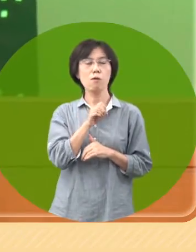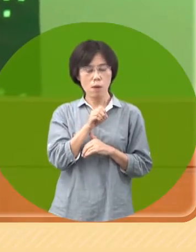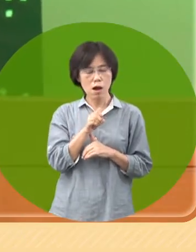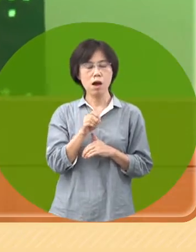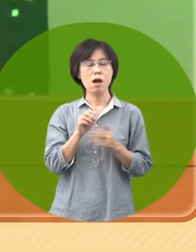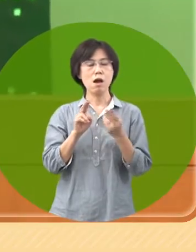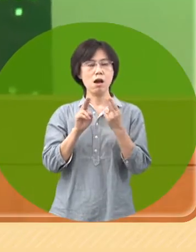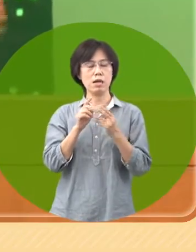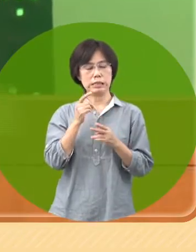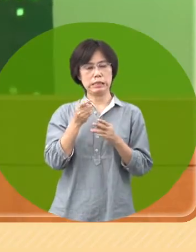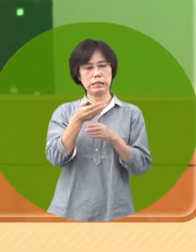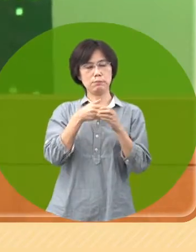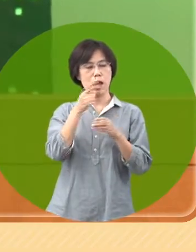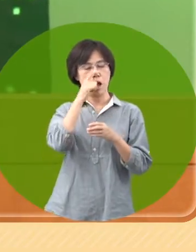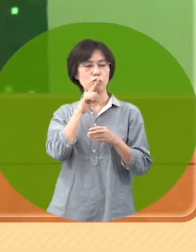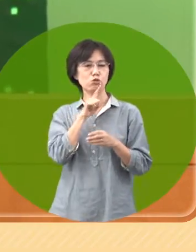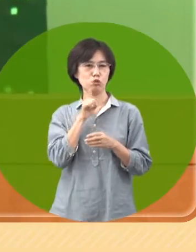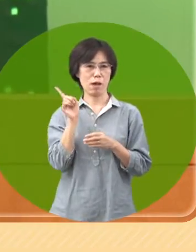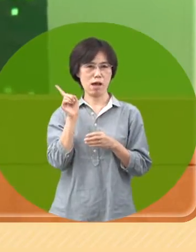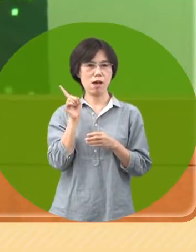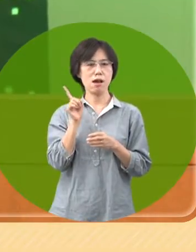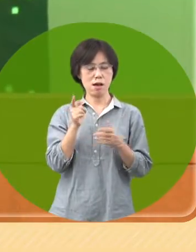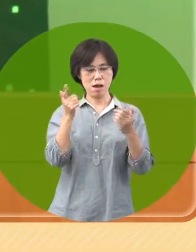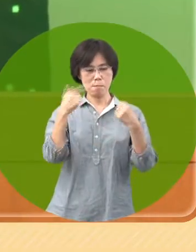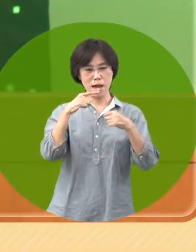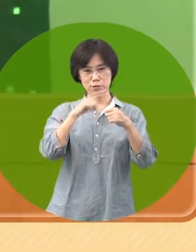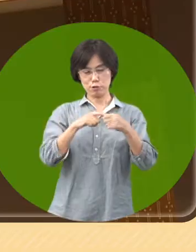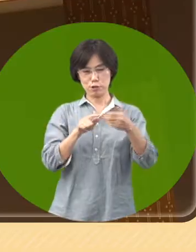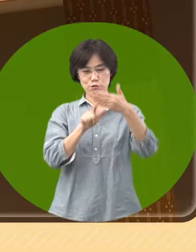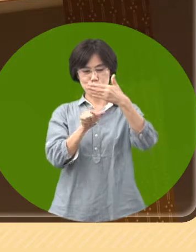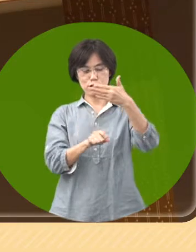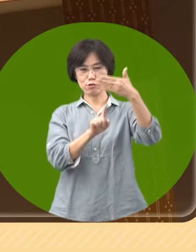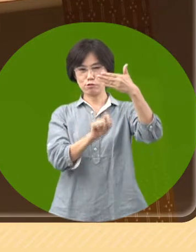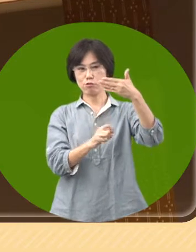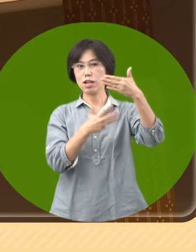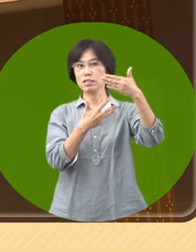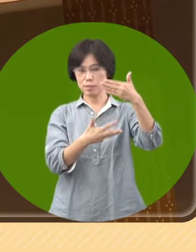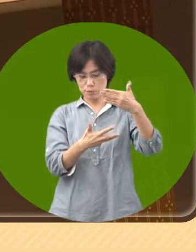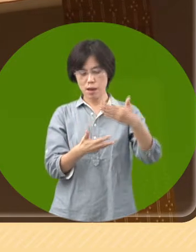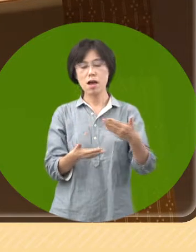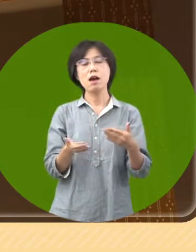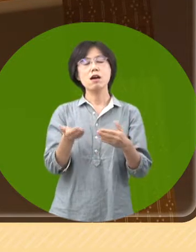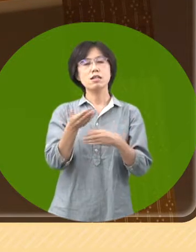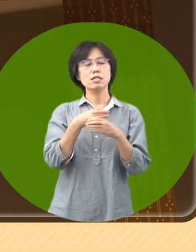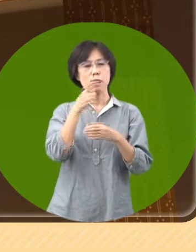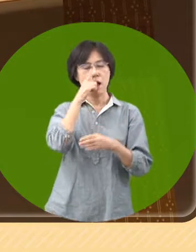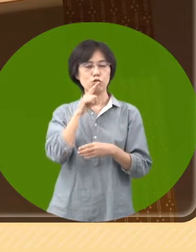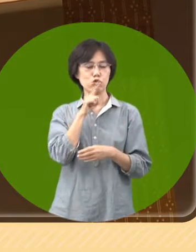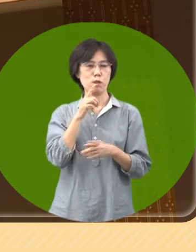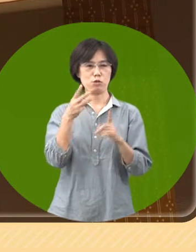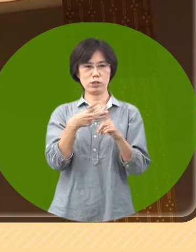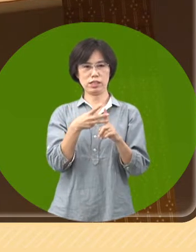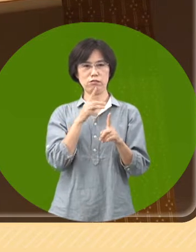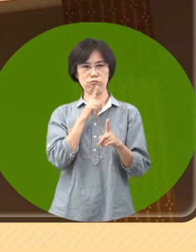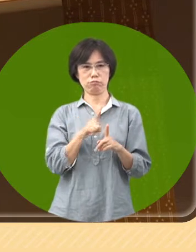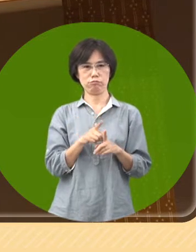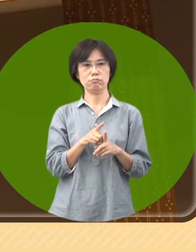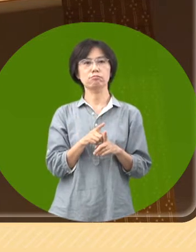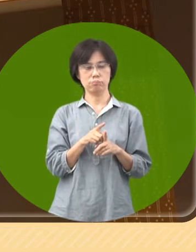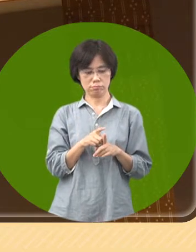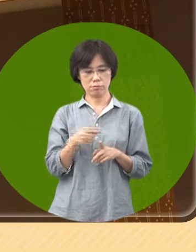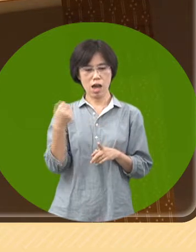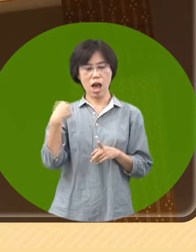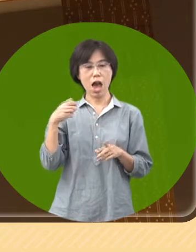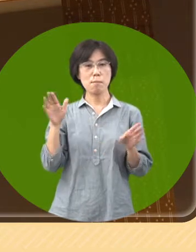ゥバ。そう、毎年9月18日はシマクトゥバの日。このハエバルウチナーグチ大会